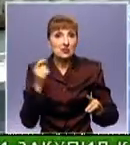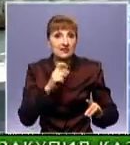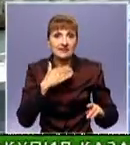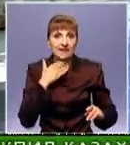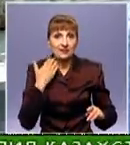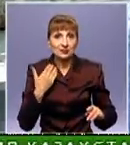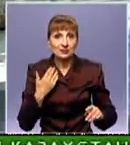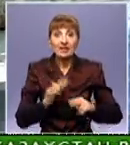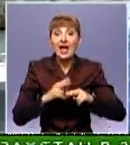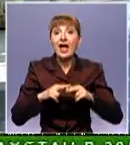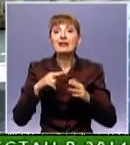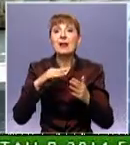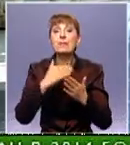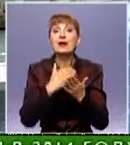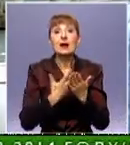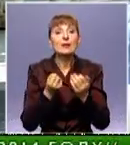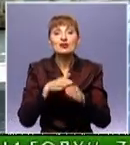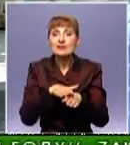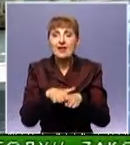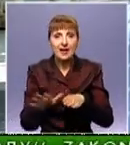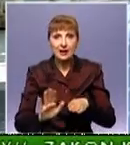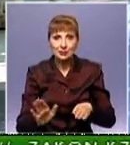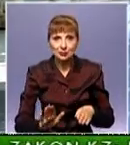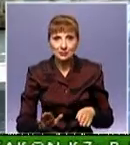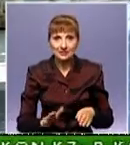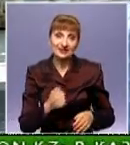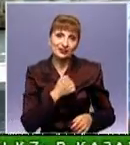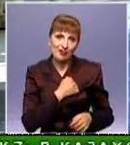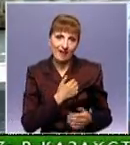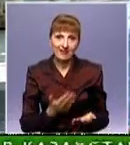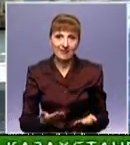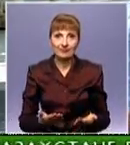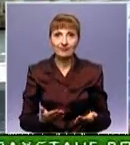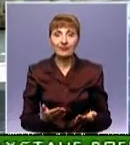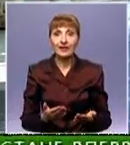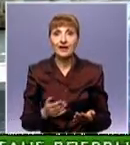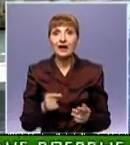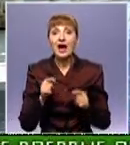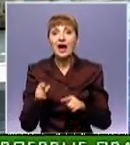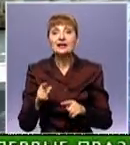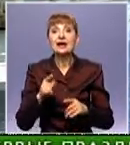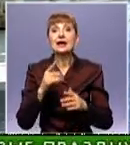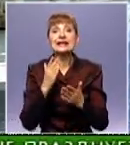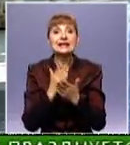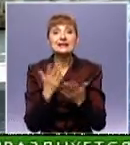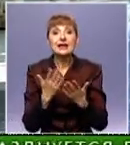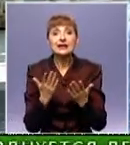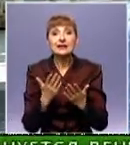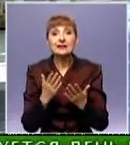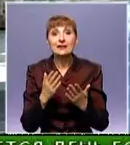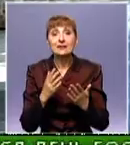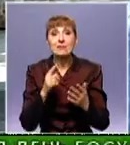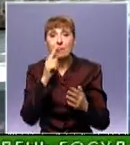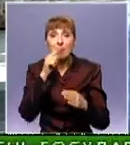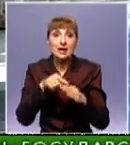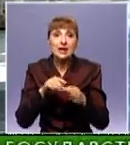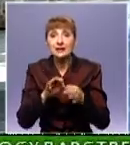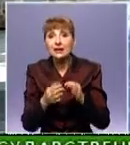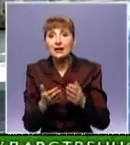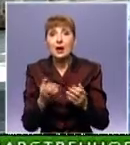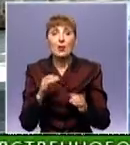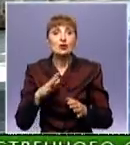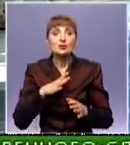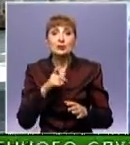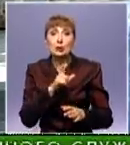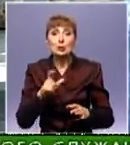программа еще не реализуется пока, к сожалению. Она есть какие-то свои такие моменты, нюансы, может быть,